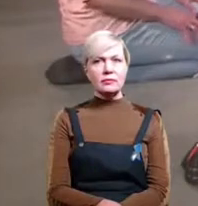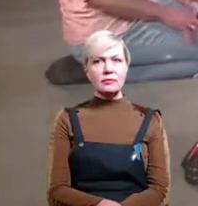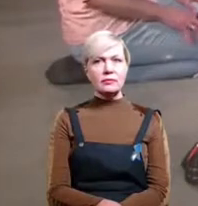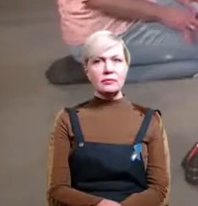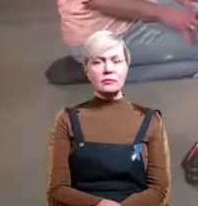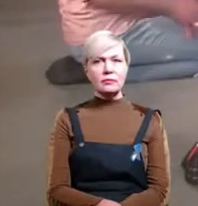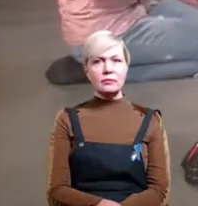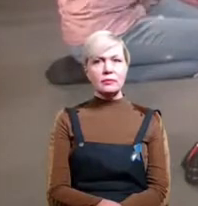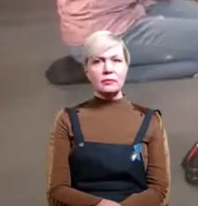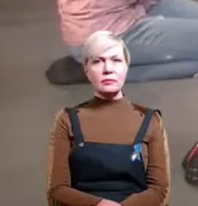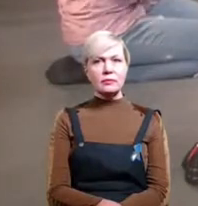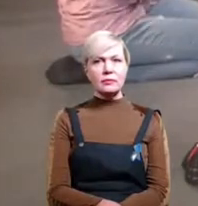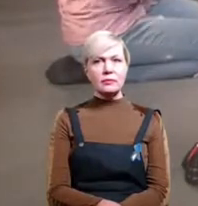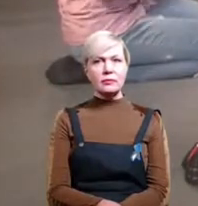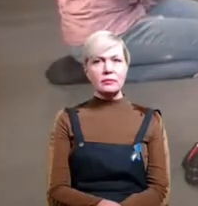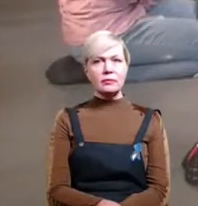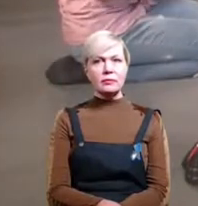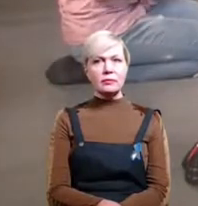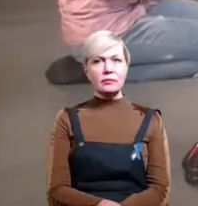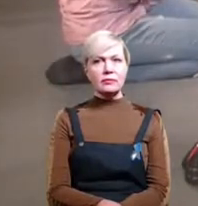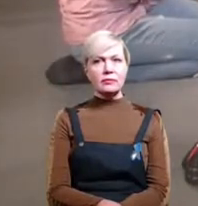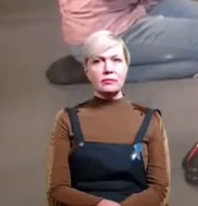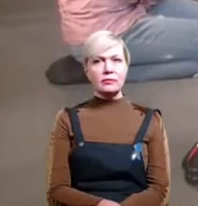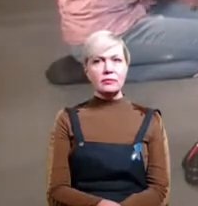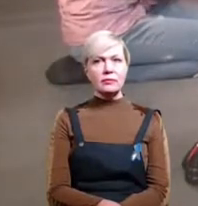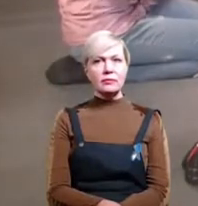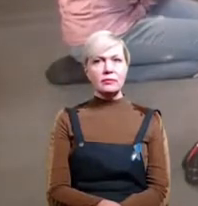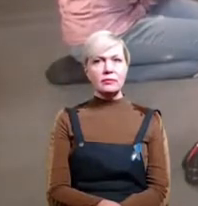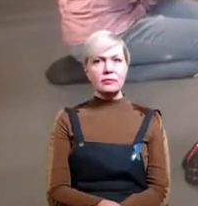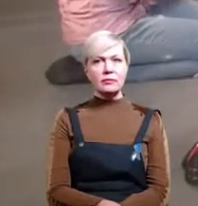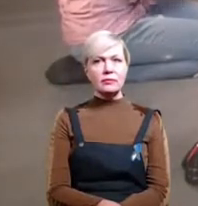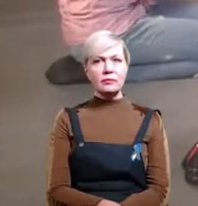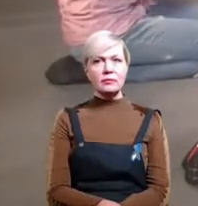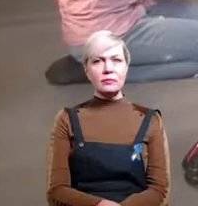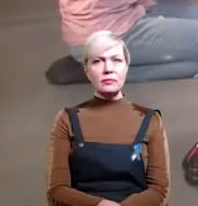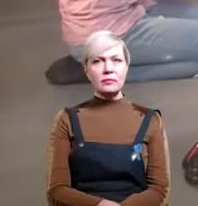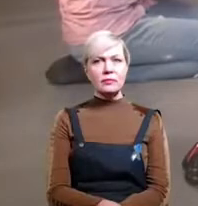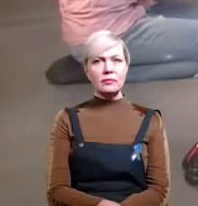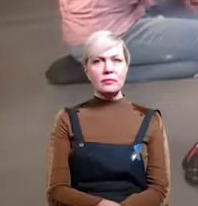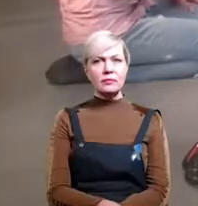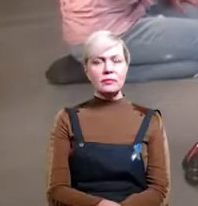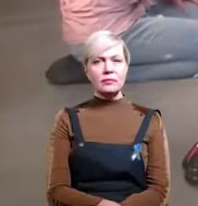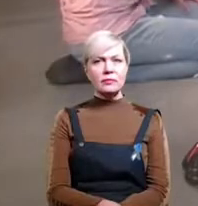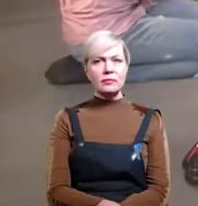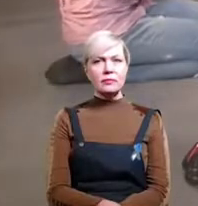Щоб теплом своїм зігріти всіх людей землі.